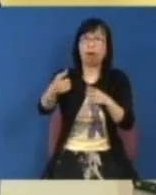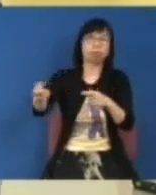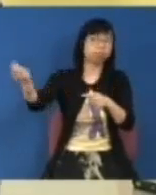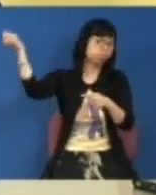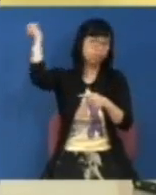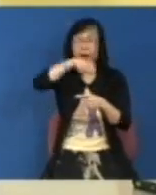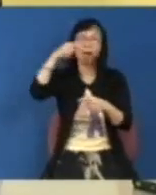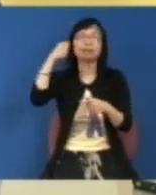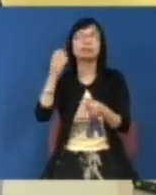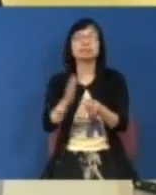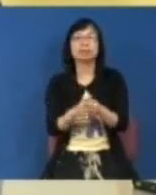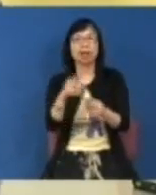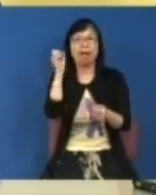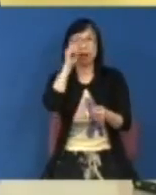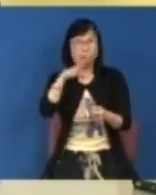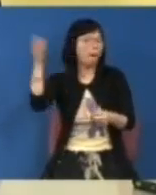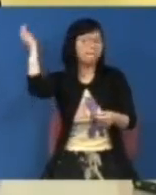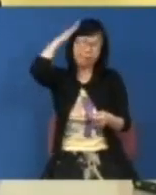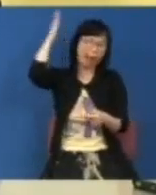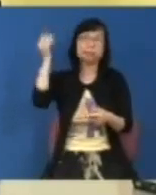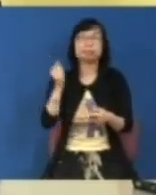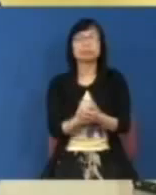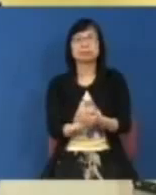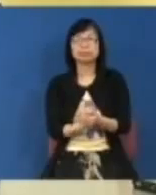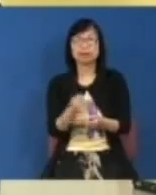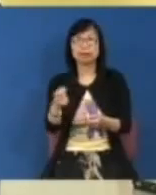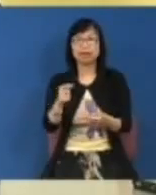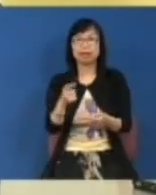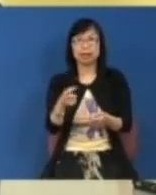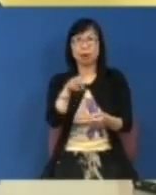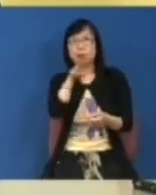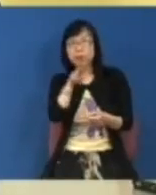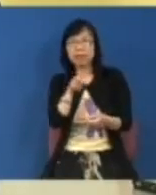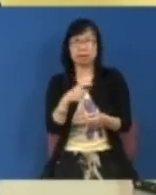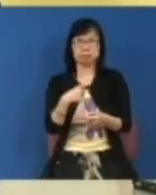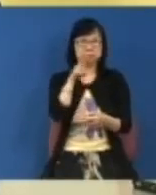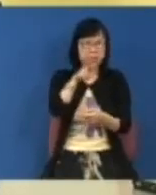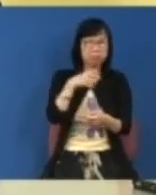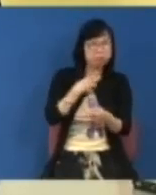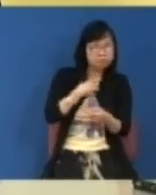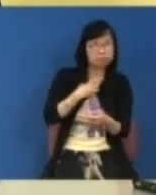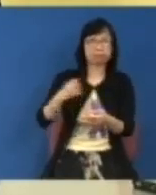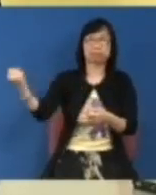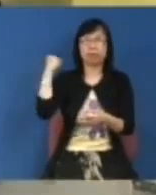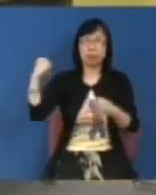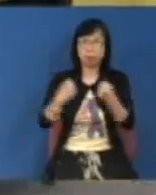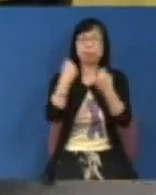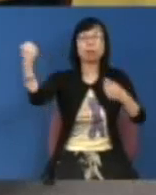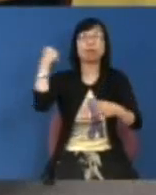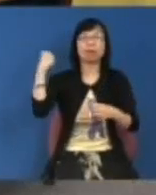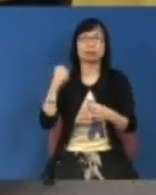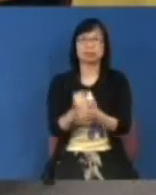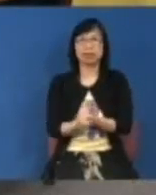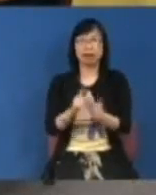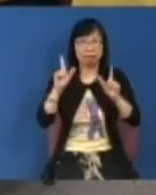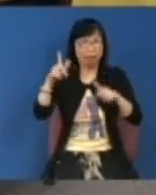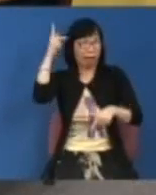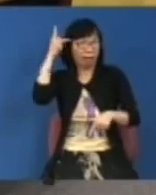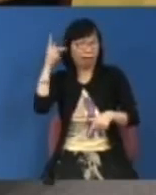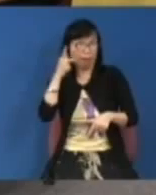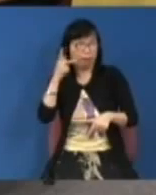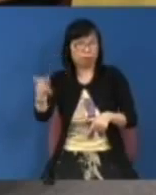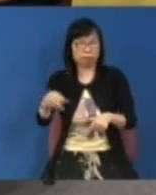是說話啪一聲就撲下去。哇，那當然是看來都挺暴力的， 很狠的。 或者南韓人都是的，那